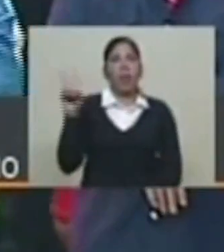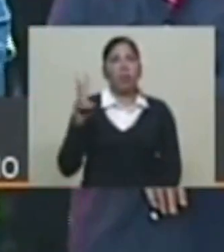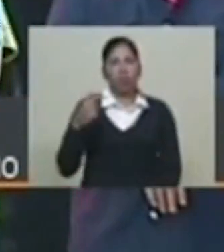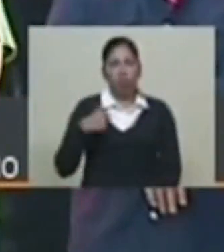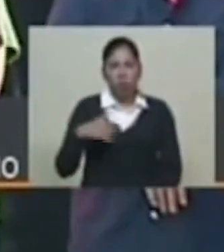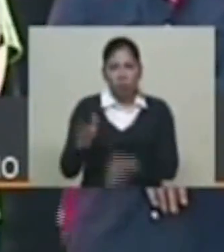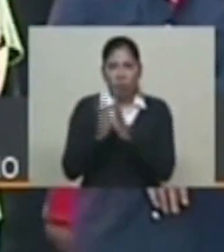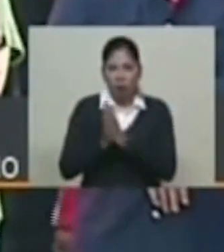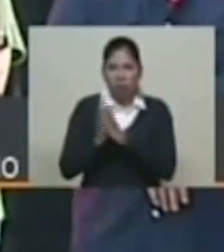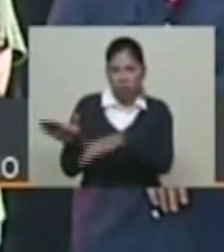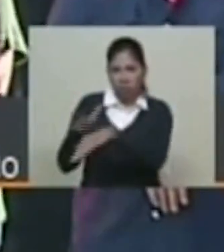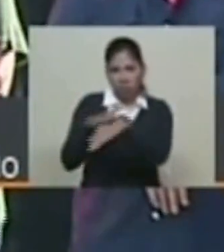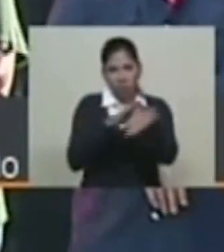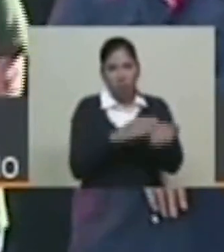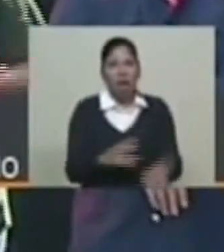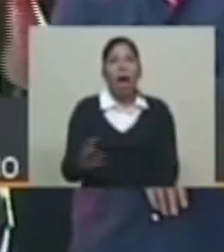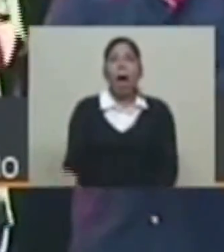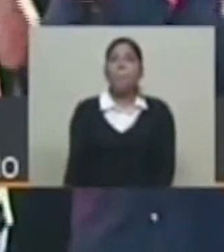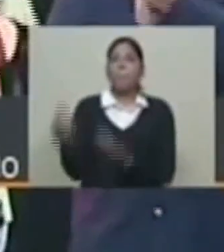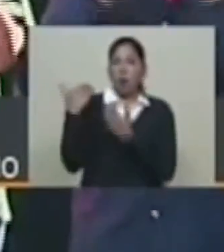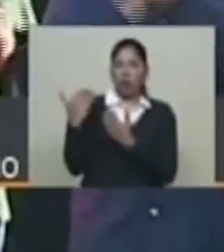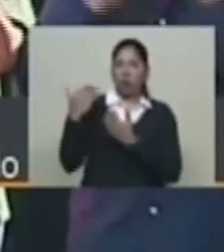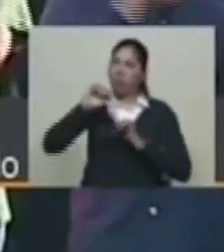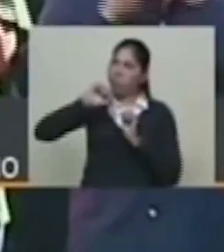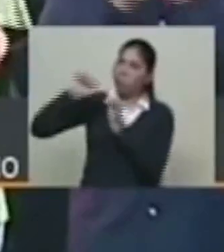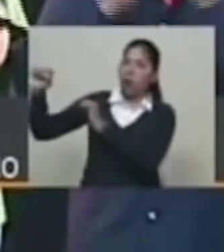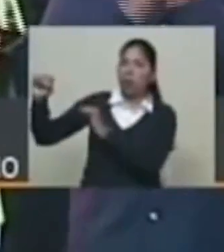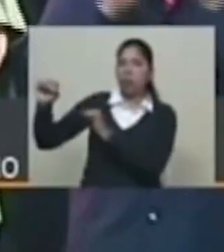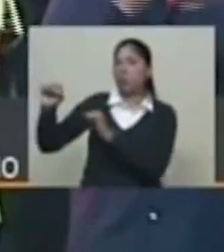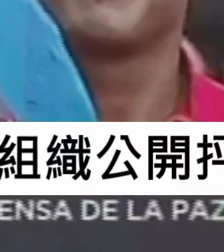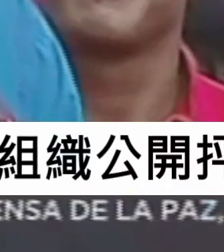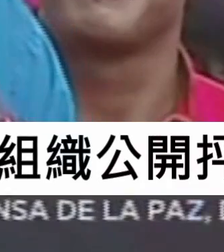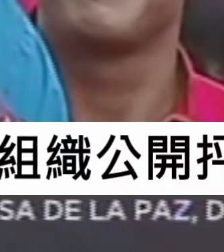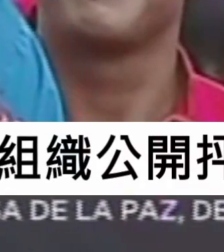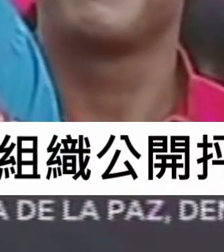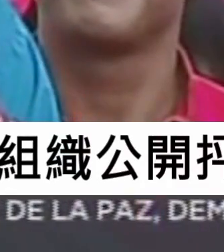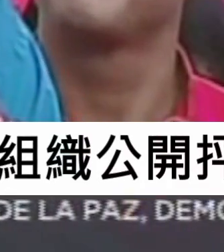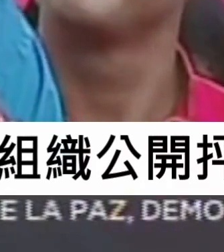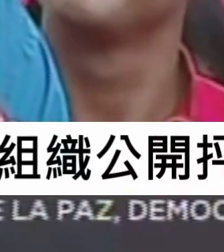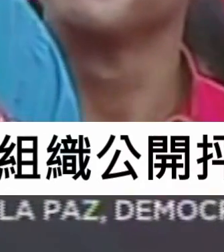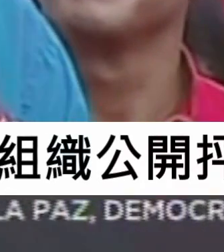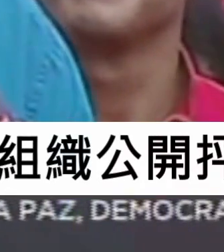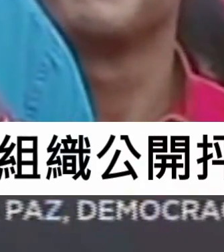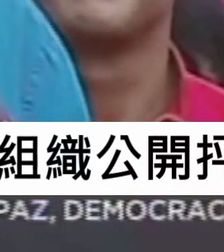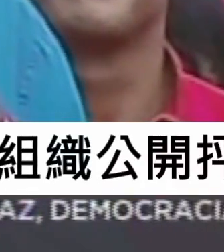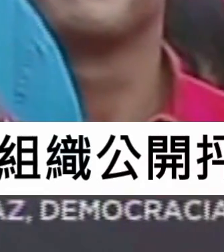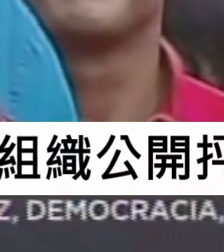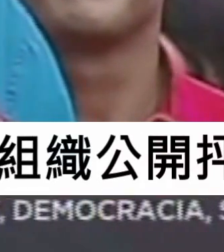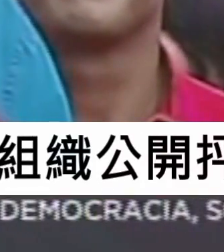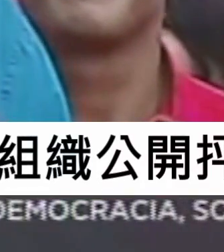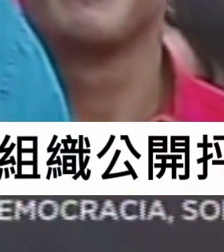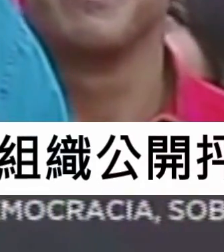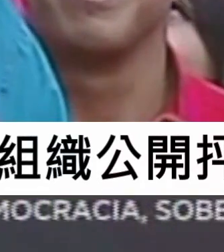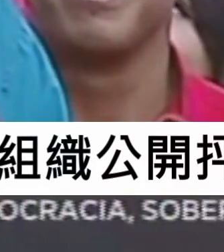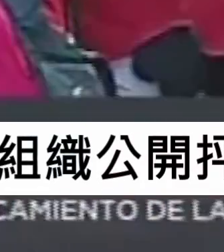el apoyo de Venezuela para repudiar el intervencionismo yanqui. 马杜洛在2013年接任因癌症去